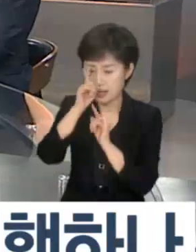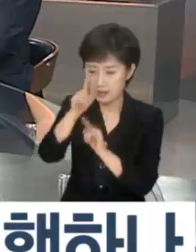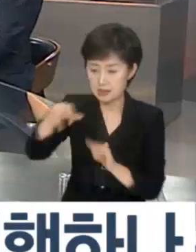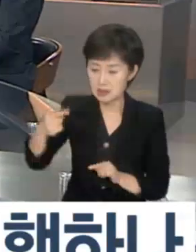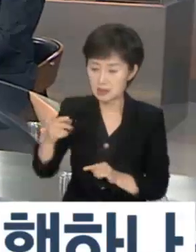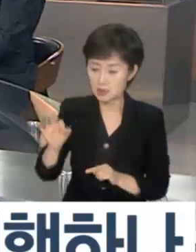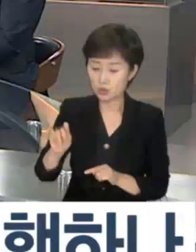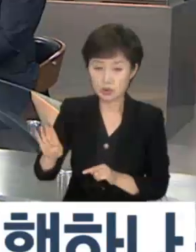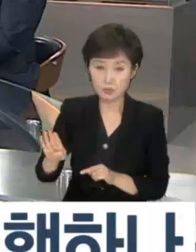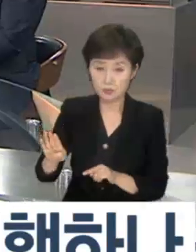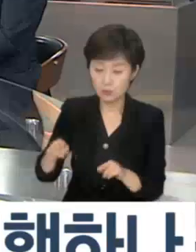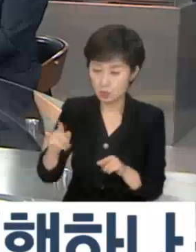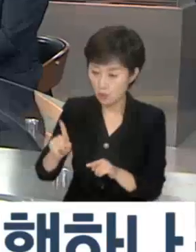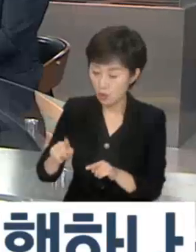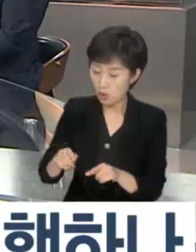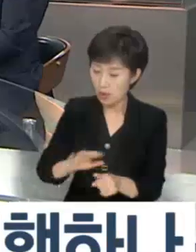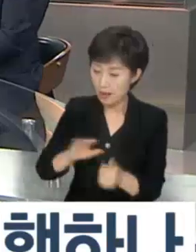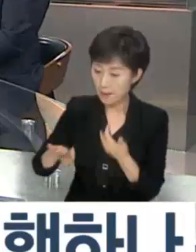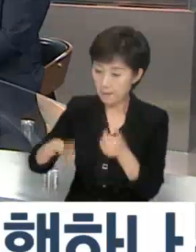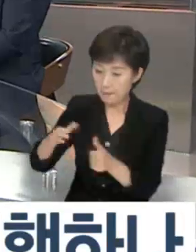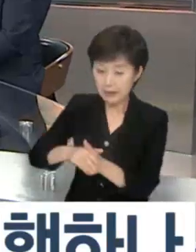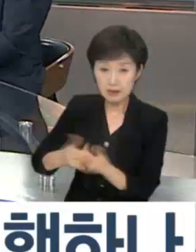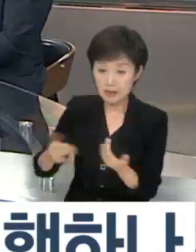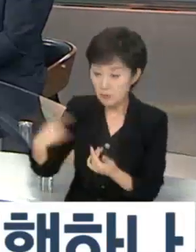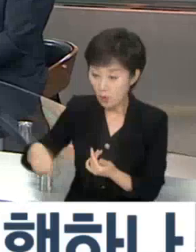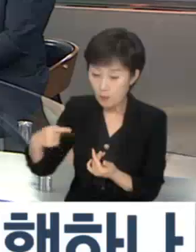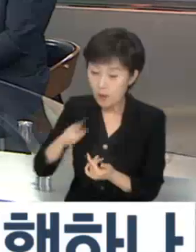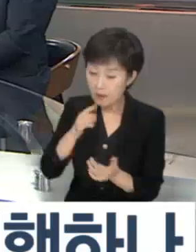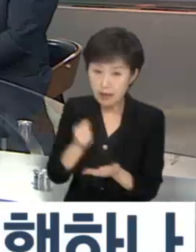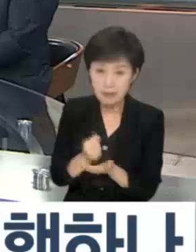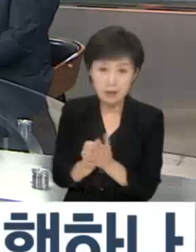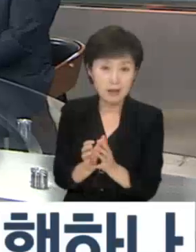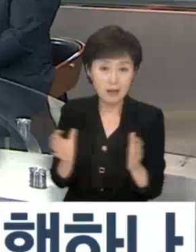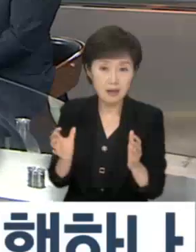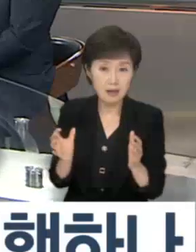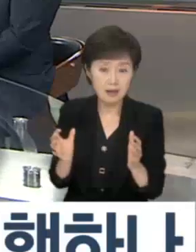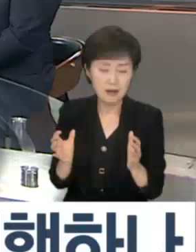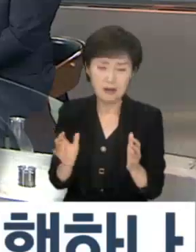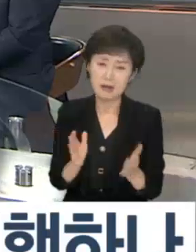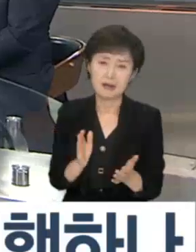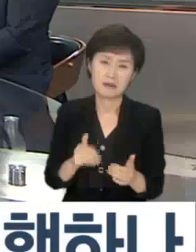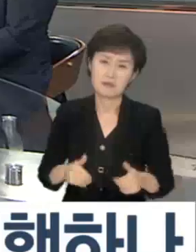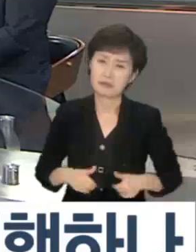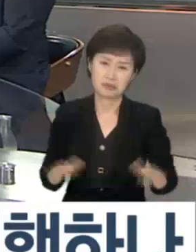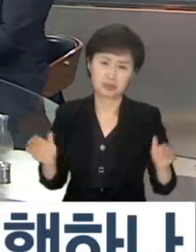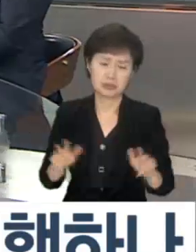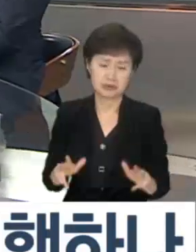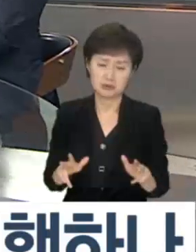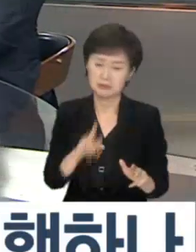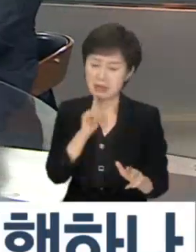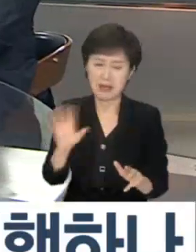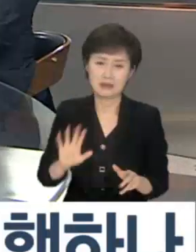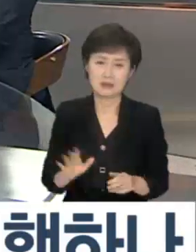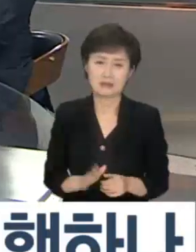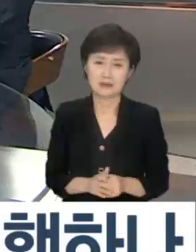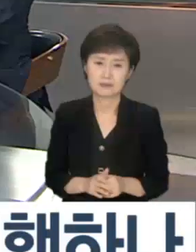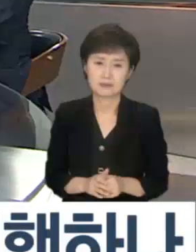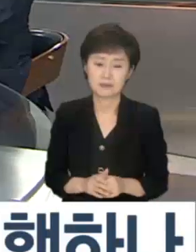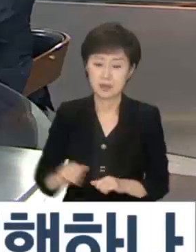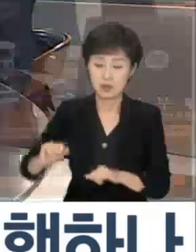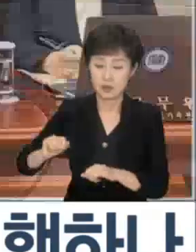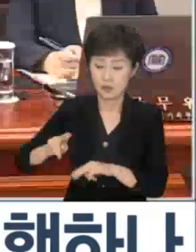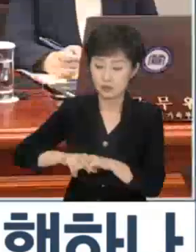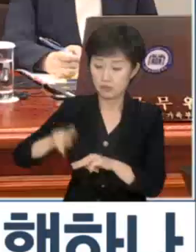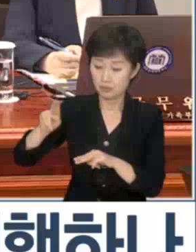논할 단계가 아닌 상황이므로 적절성을 논하는 거 자체도 무의미하다고 보시는 거예요 지금 지금 현재 장마직을 유지하고